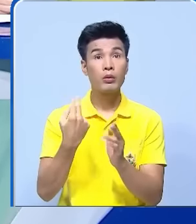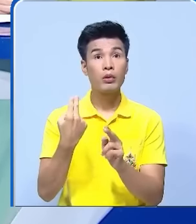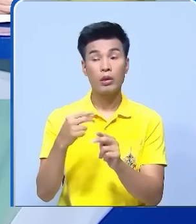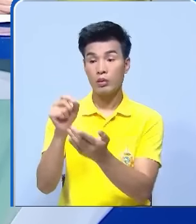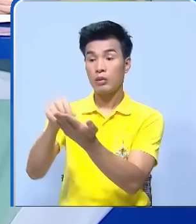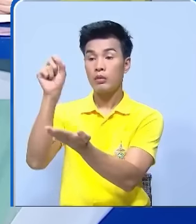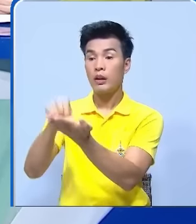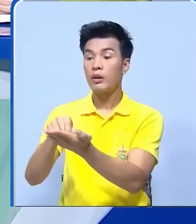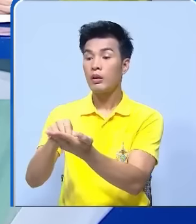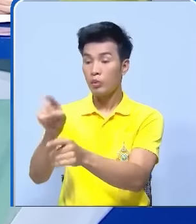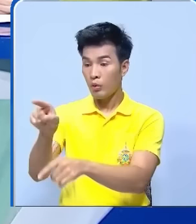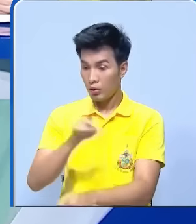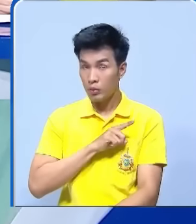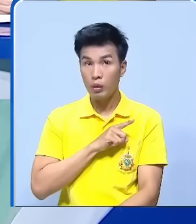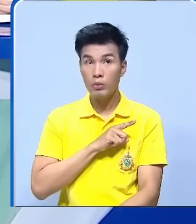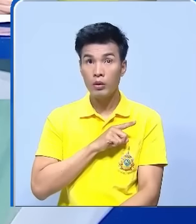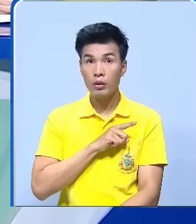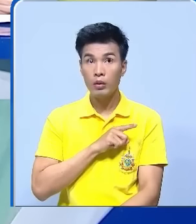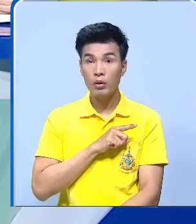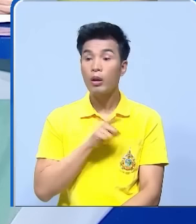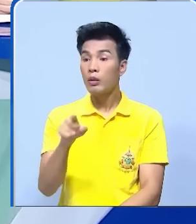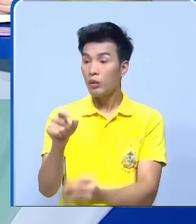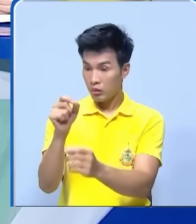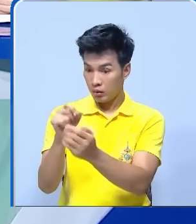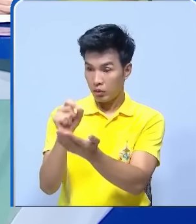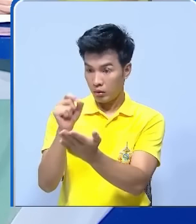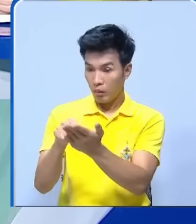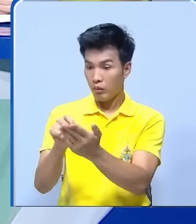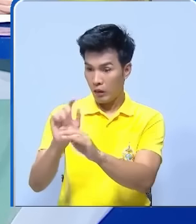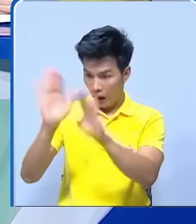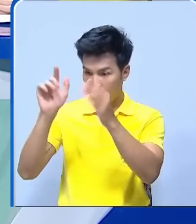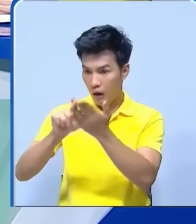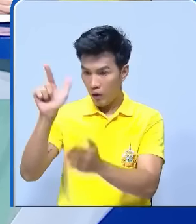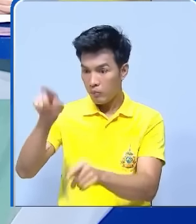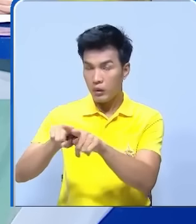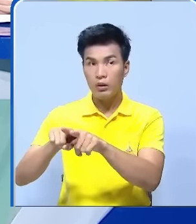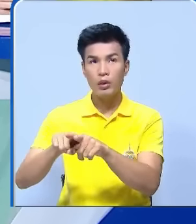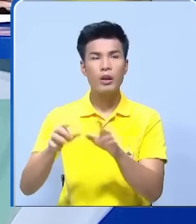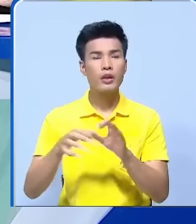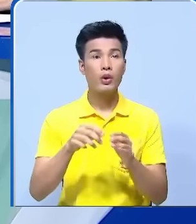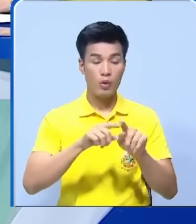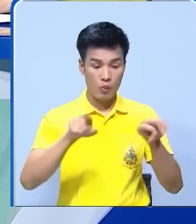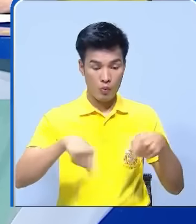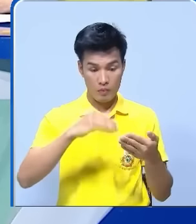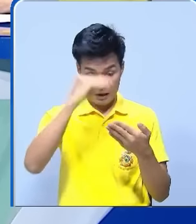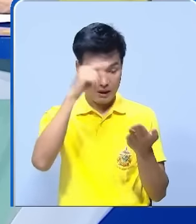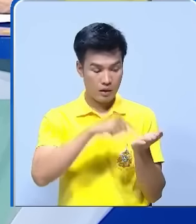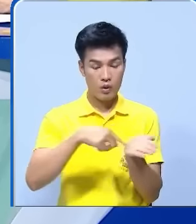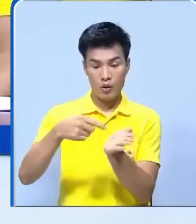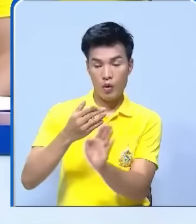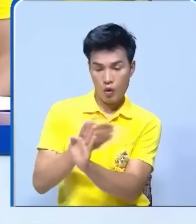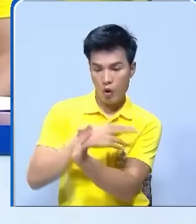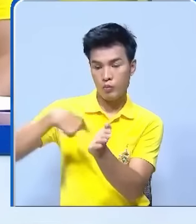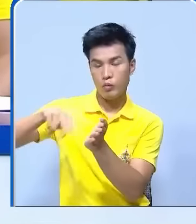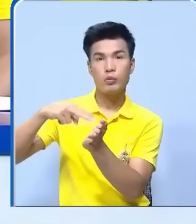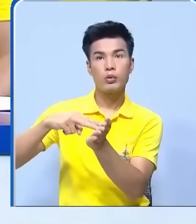งมาก็รับผิดชอบด้วยกันก็ผมลาออกที่เก่าคุณก็ลาออกงานนี้เลย เพราะว่าจริงๆเรื่องของการตรวจสอบวุฒิการศึกษามันน่าจะตรวจสอบตั้งแต่ก่อนที่จะมีการประกา